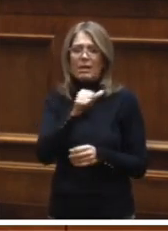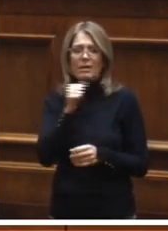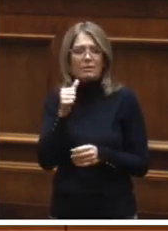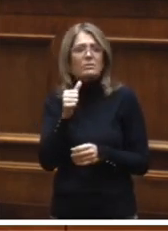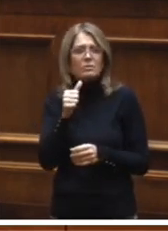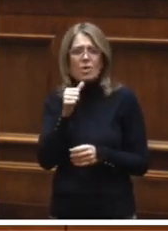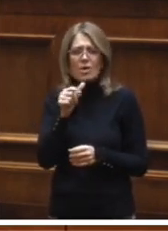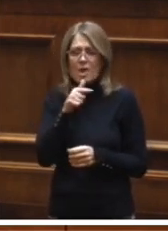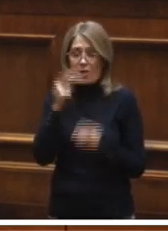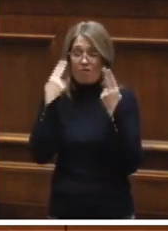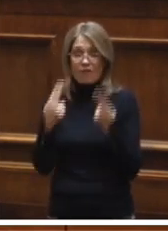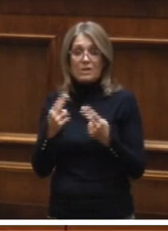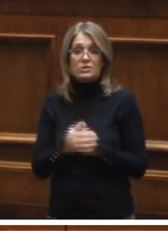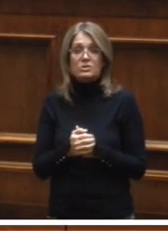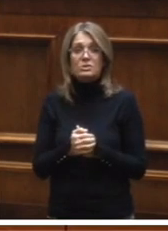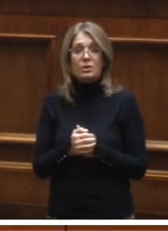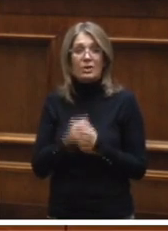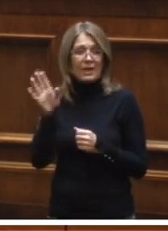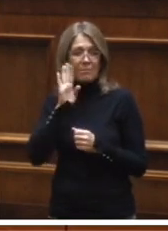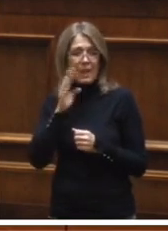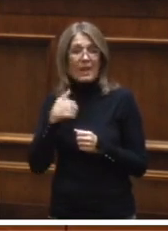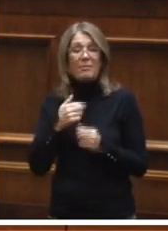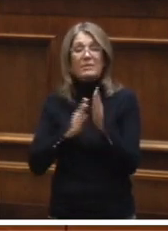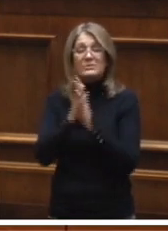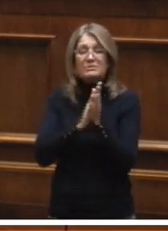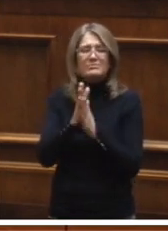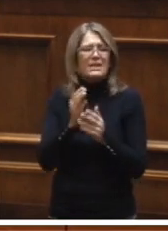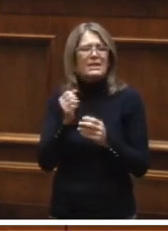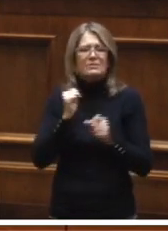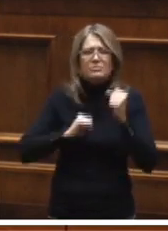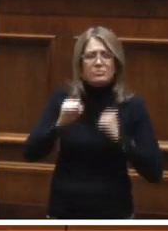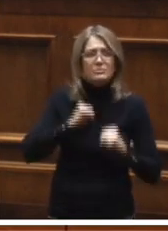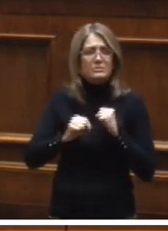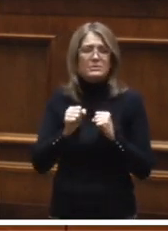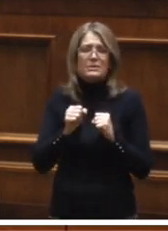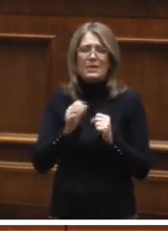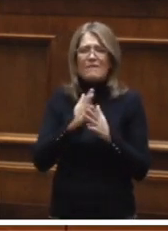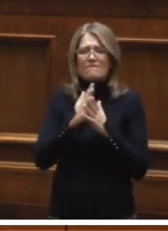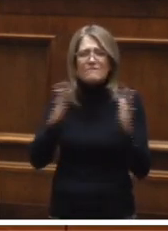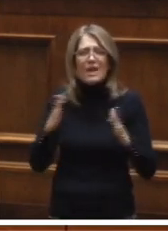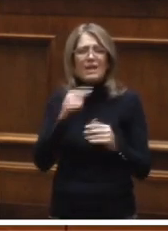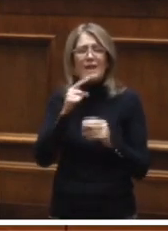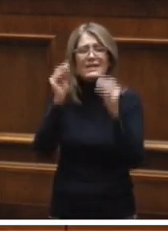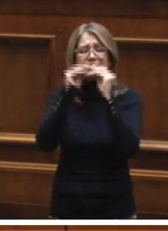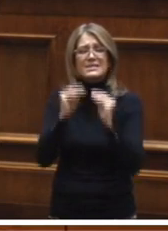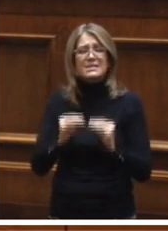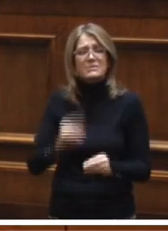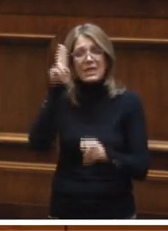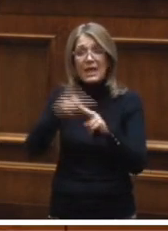preko potrebno, a to je da uložimo maksimalni mogući napor, da se sistemski reši